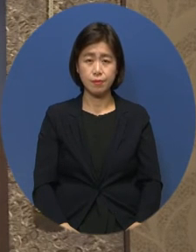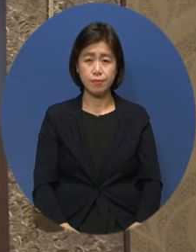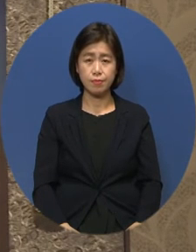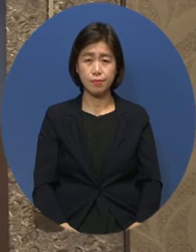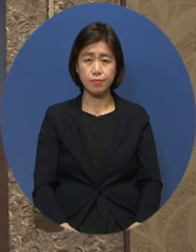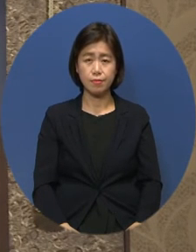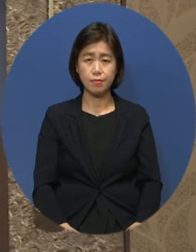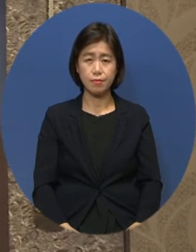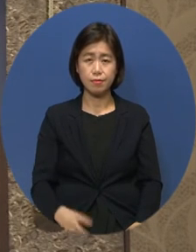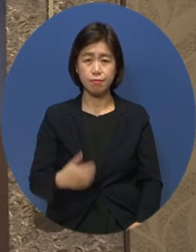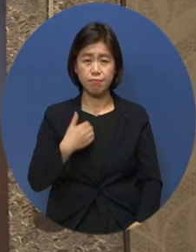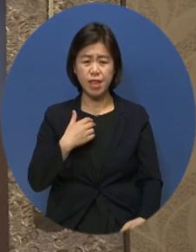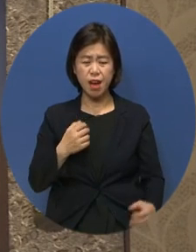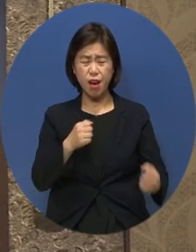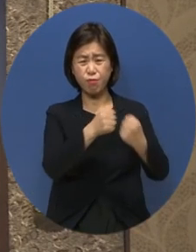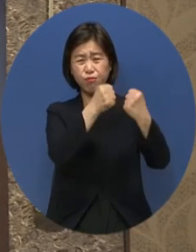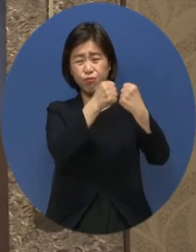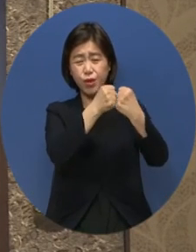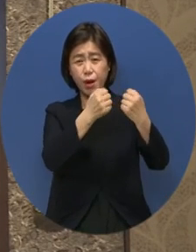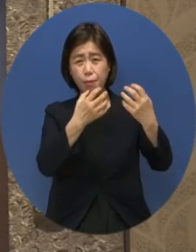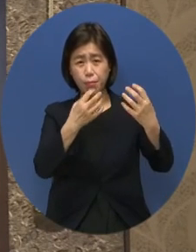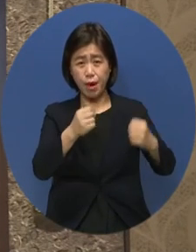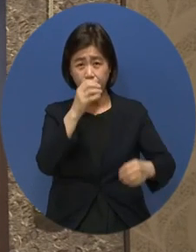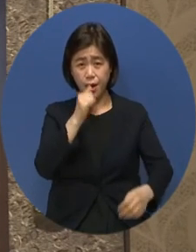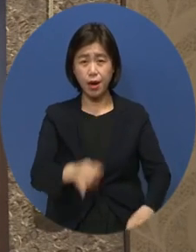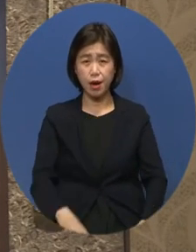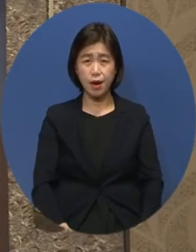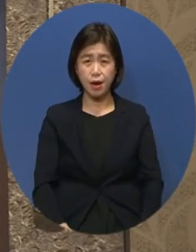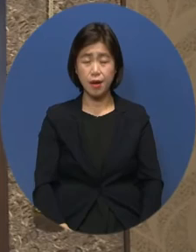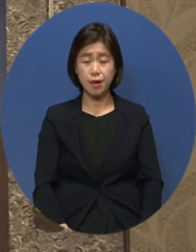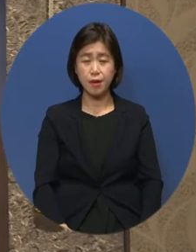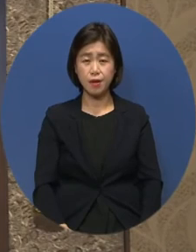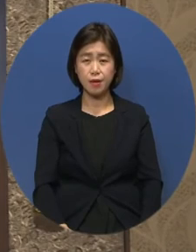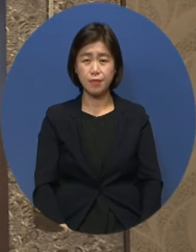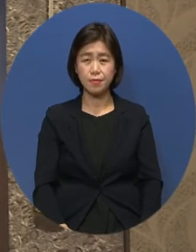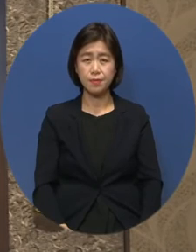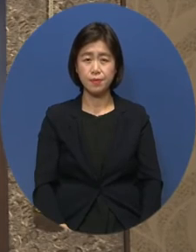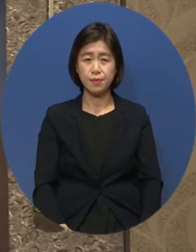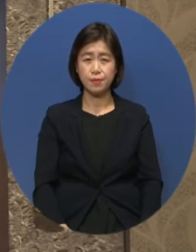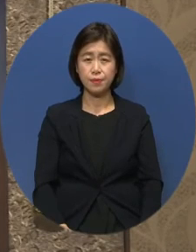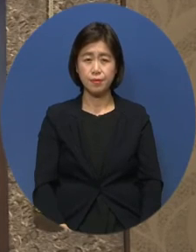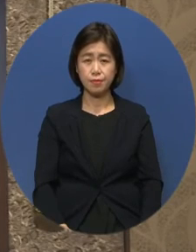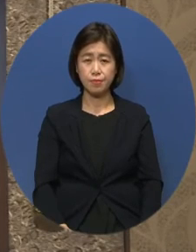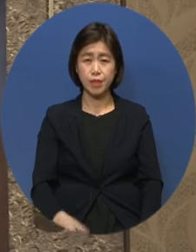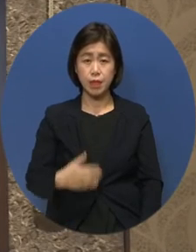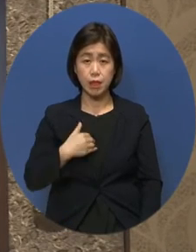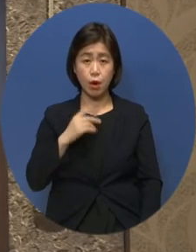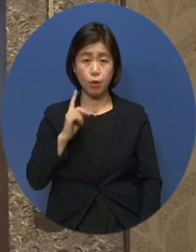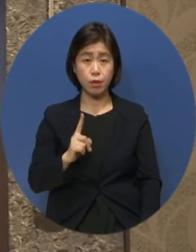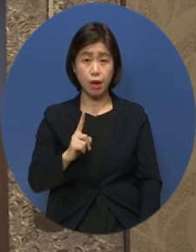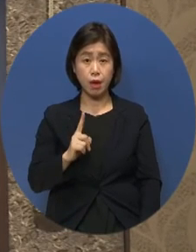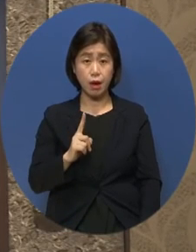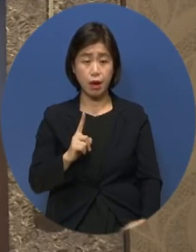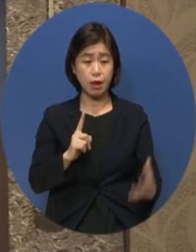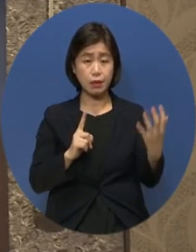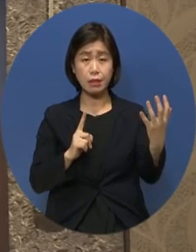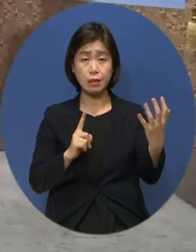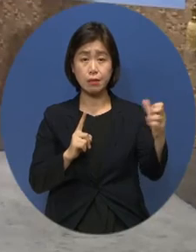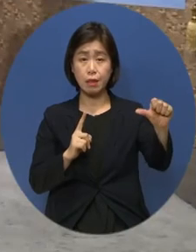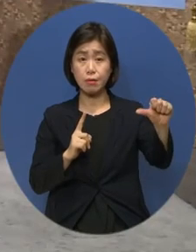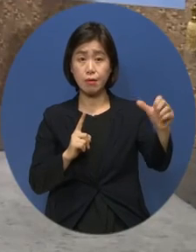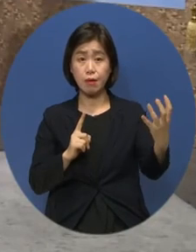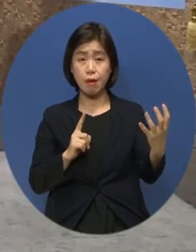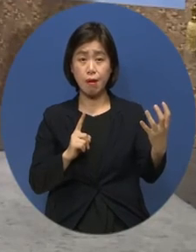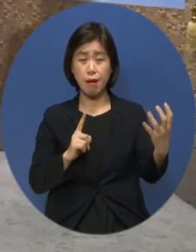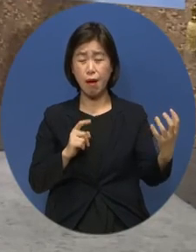대해서 항의를 한 나머지 어떨땐 싸움을 하게 되고 혼자서 5명을 상대했던 적도 있었습니다 덕만 해요